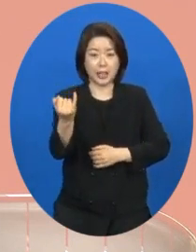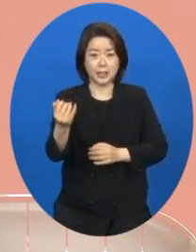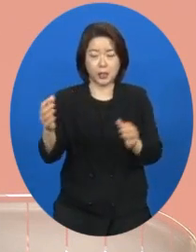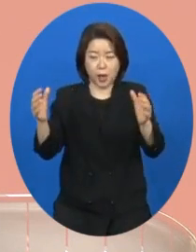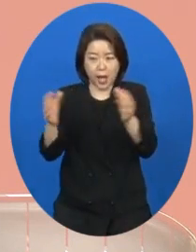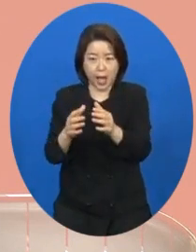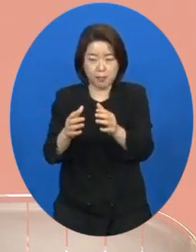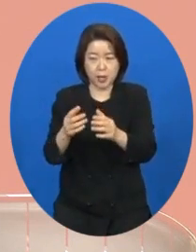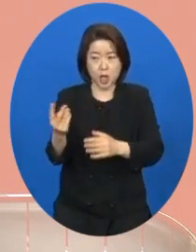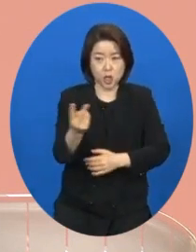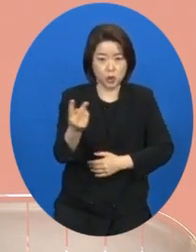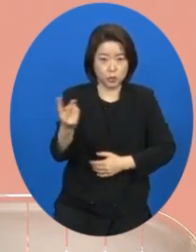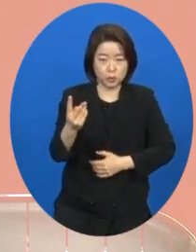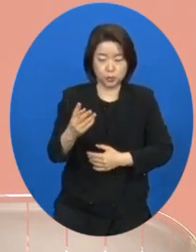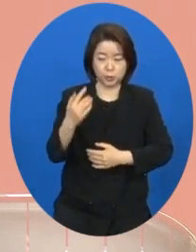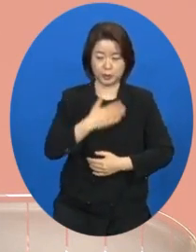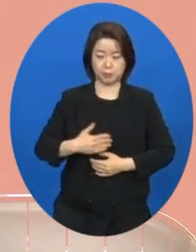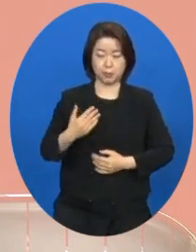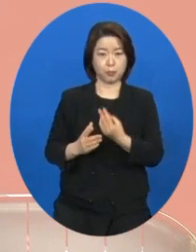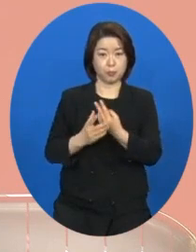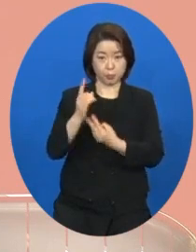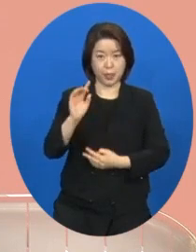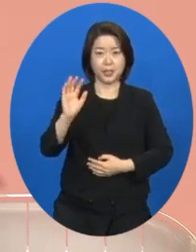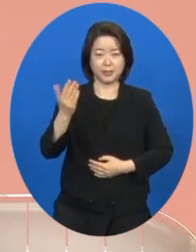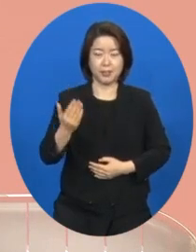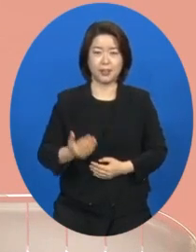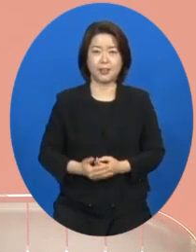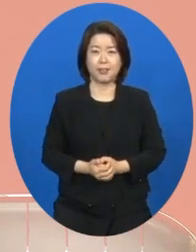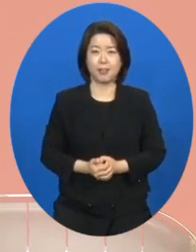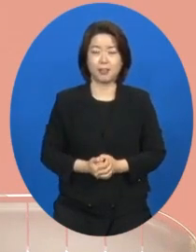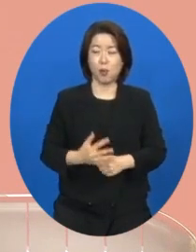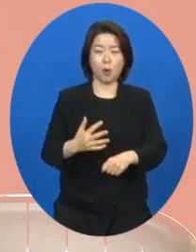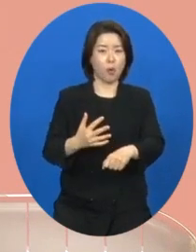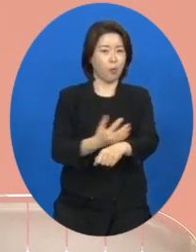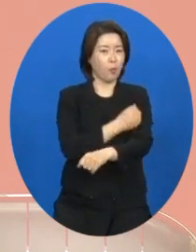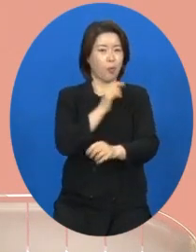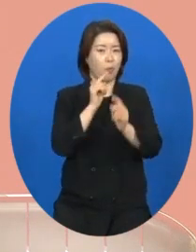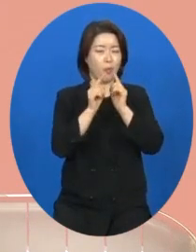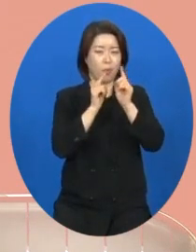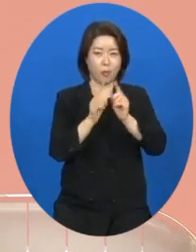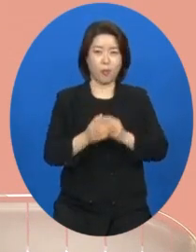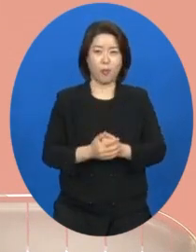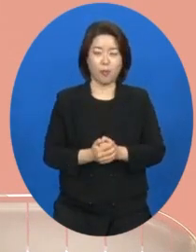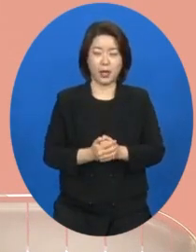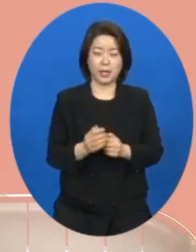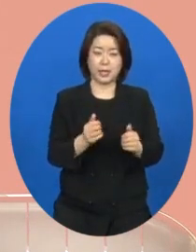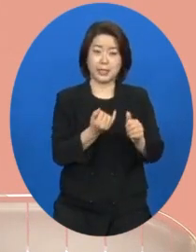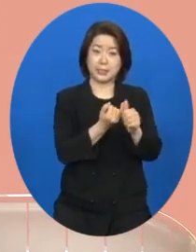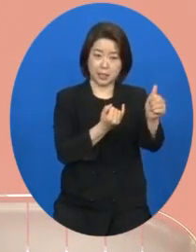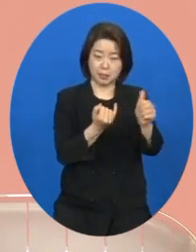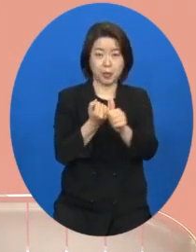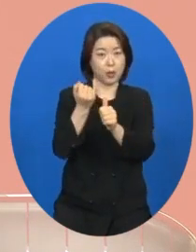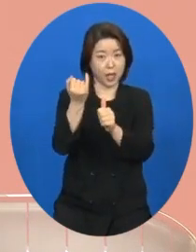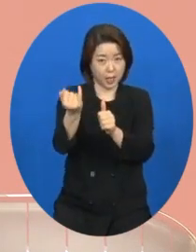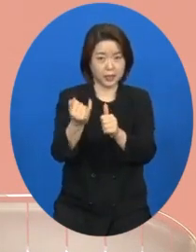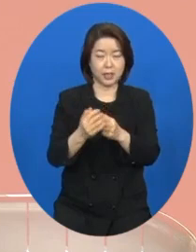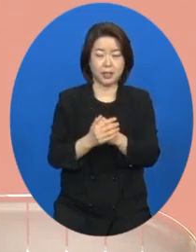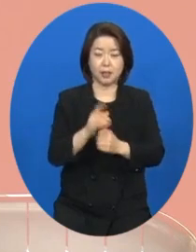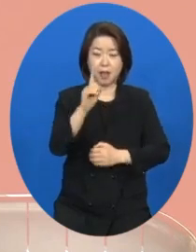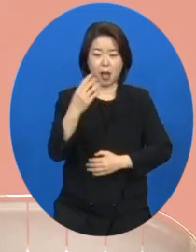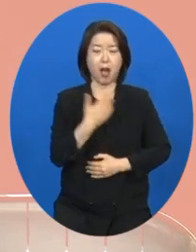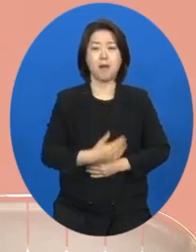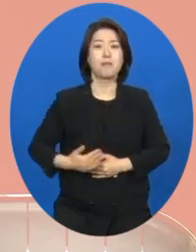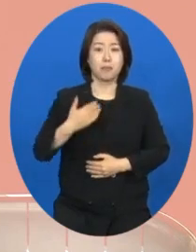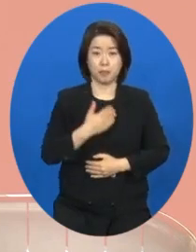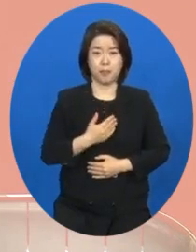한 육체가 될지니. 엄청난 말씀이에요. 남편과 아내 한